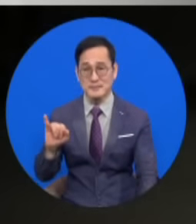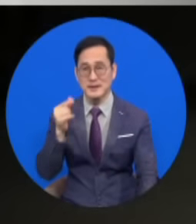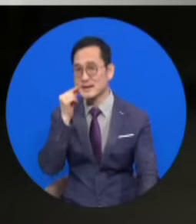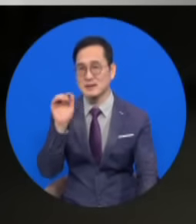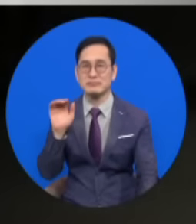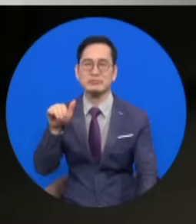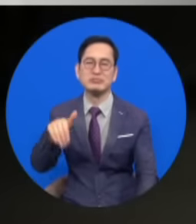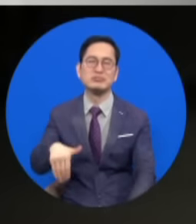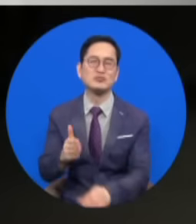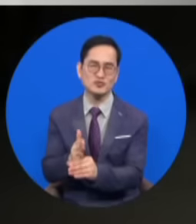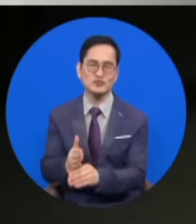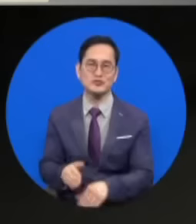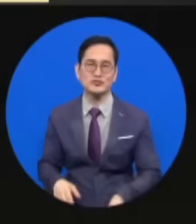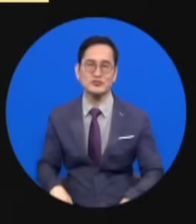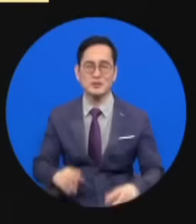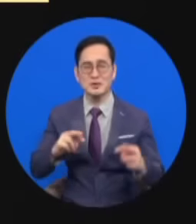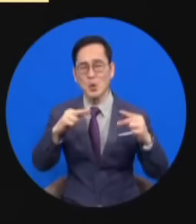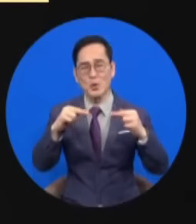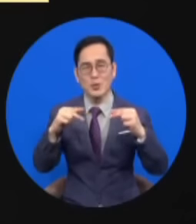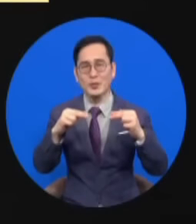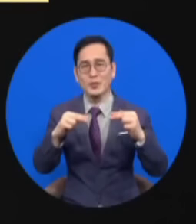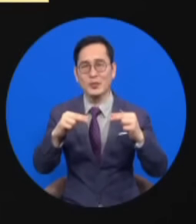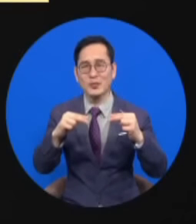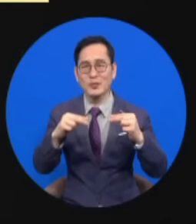심상치 않습니다. 특히 토론회 직후에